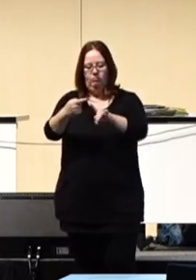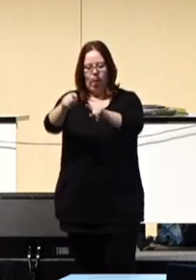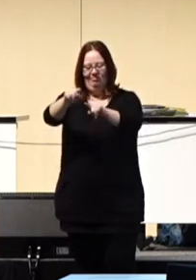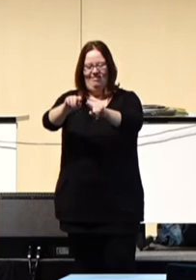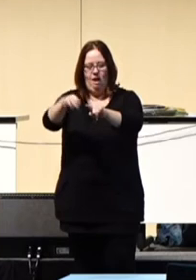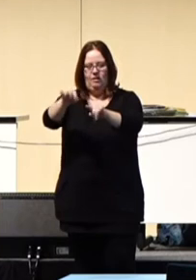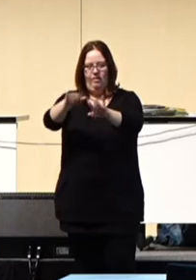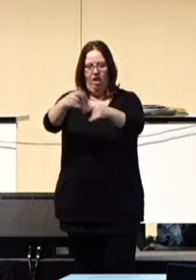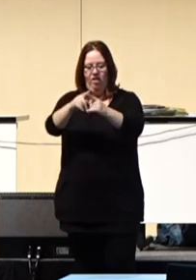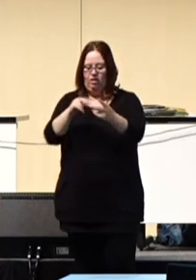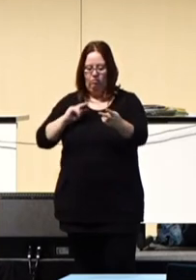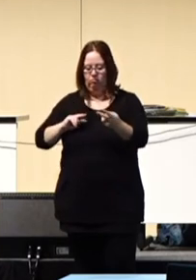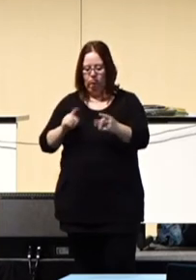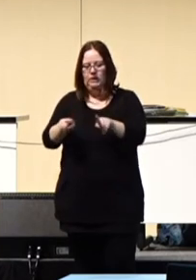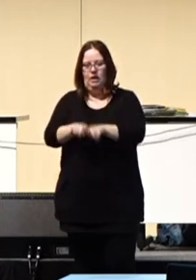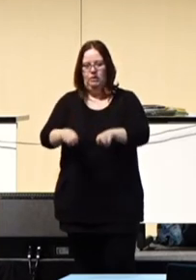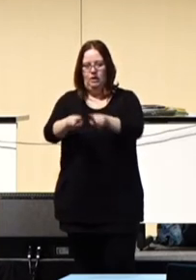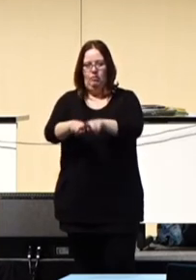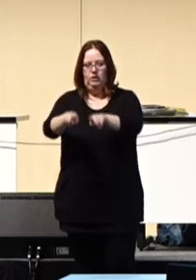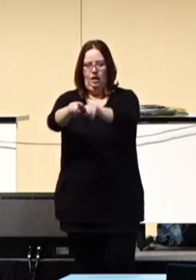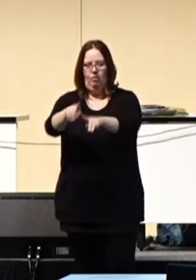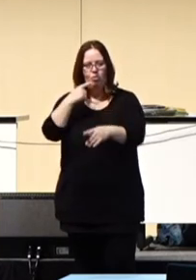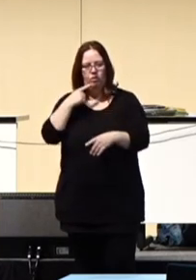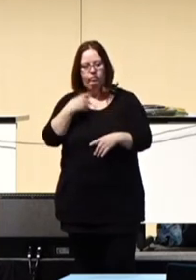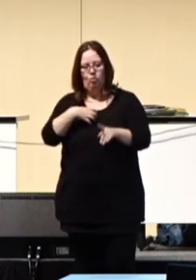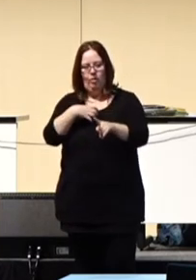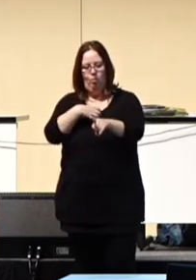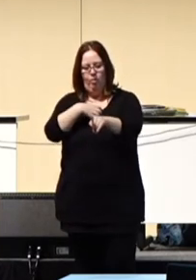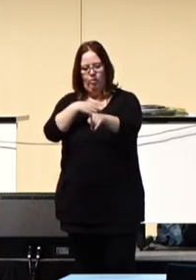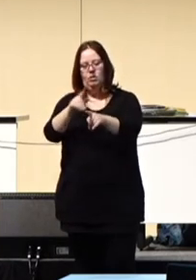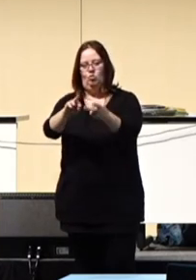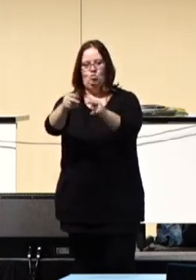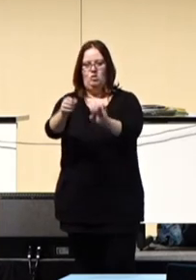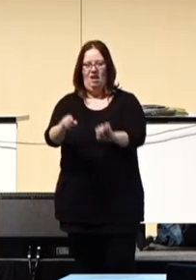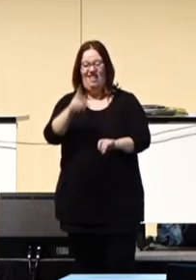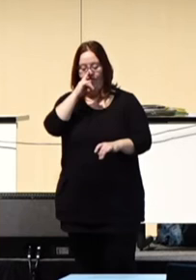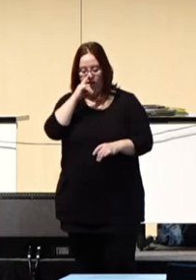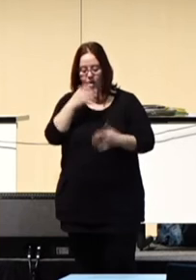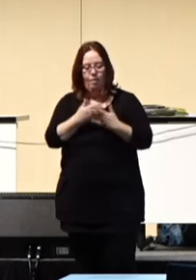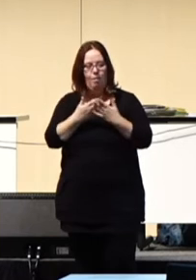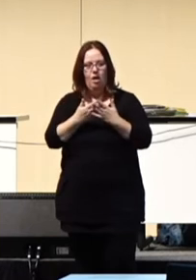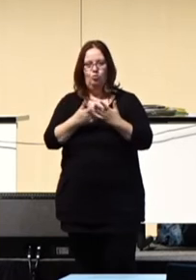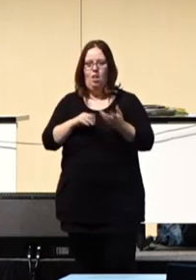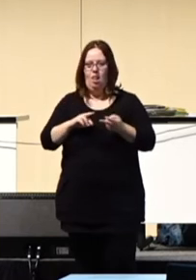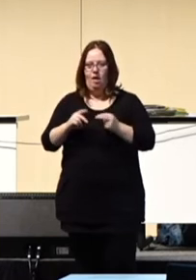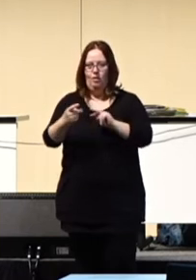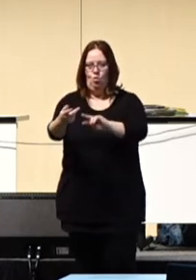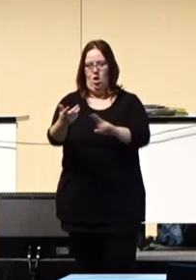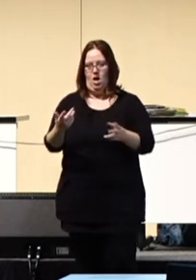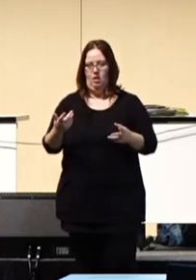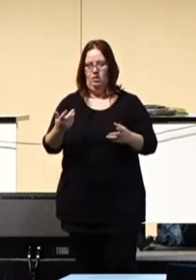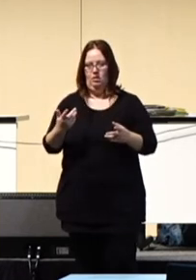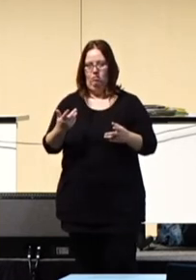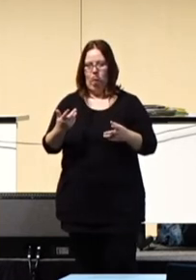sich Rahmenbedingungen nicht ändern, natürlich fort, dass diese Unzuverlässigkeit auch fortbesteht. Wenn es Änderungen dabei gibt, die